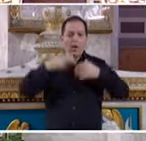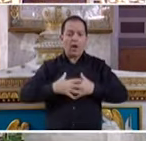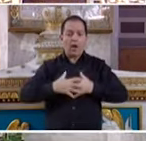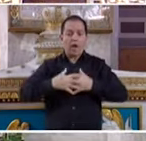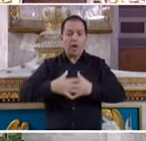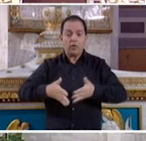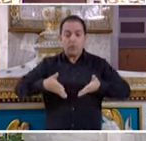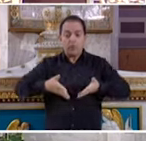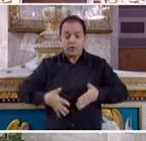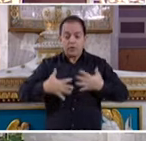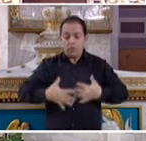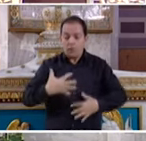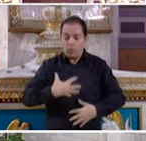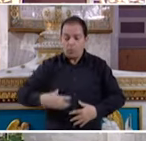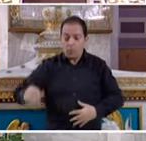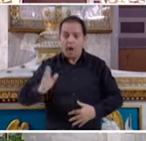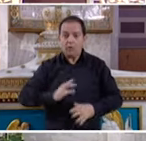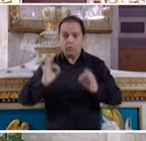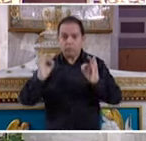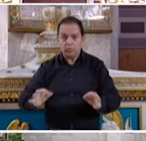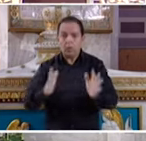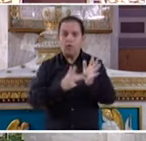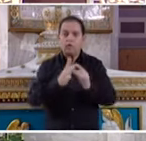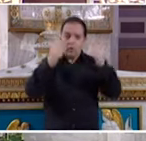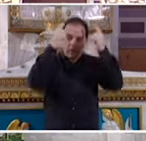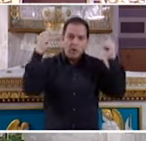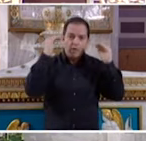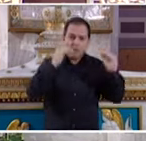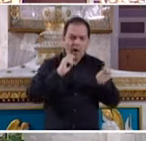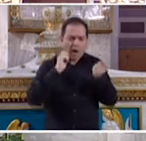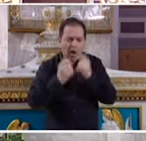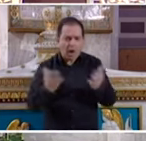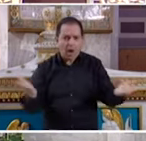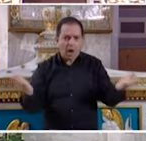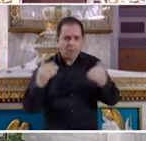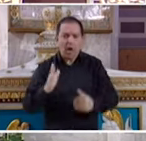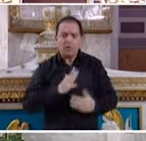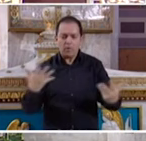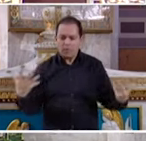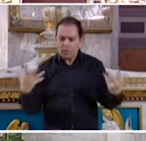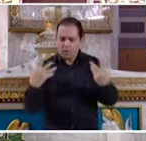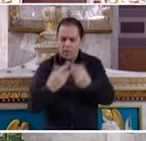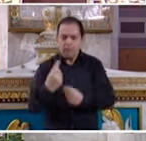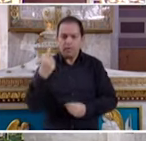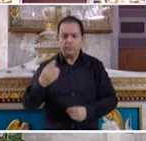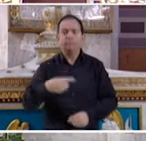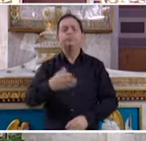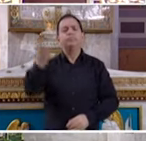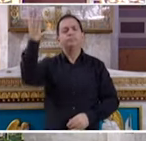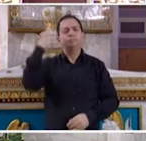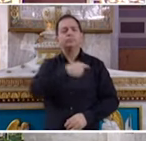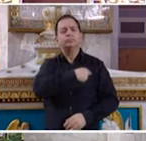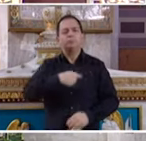Μαρίας της Παρθένου και ενανθρωπίσαντα, σταυρωθέντα τε υπέρ ημών επί Ποντίου Πιλάτου